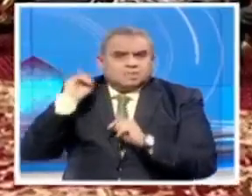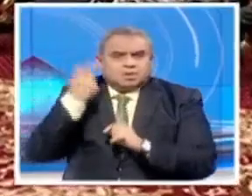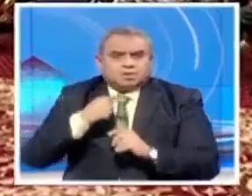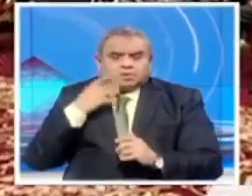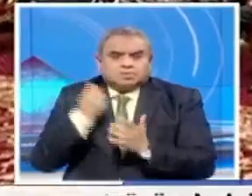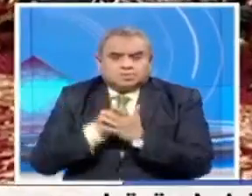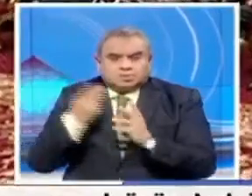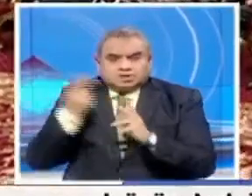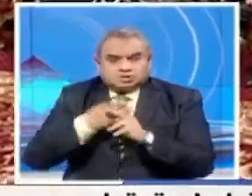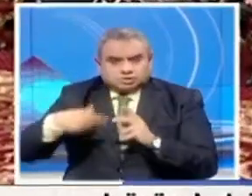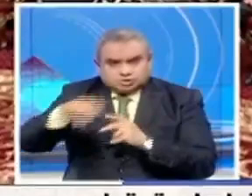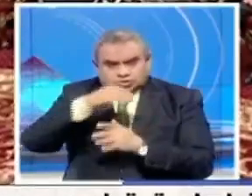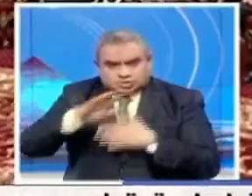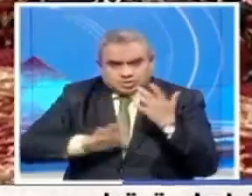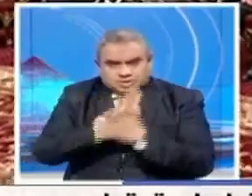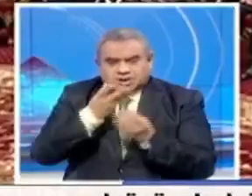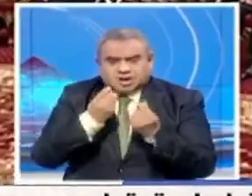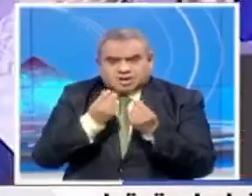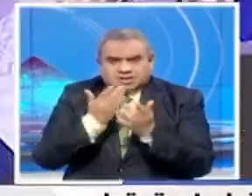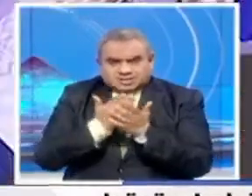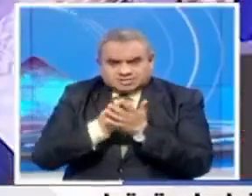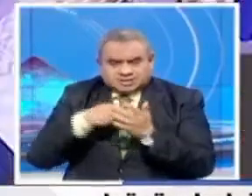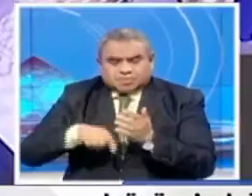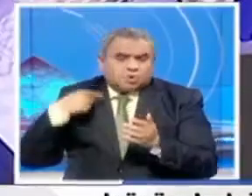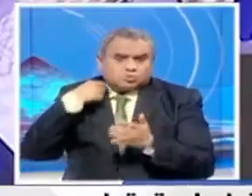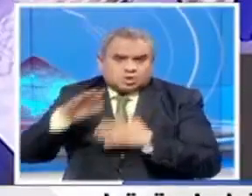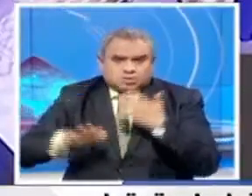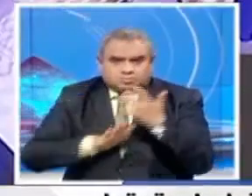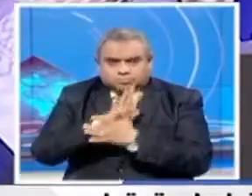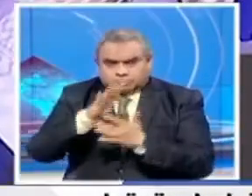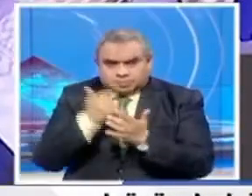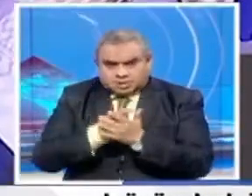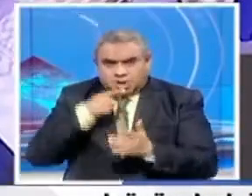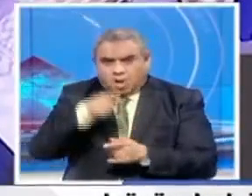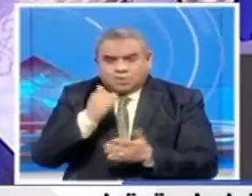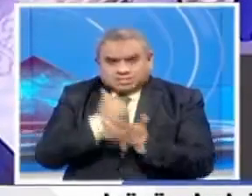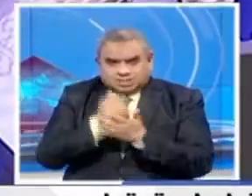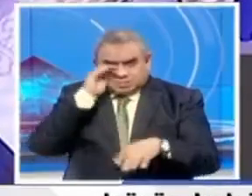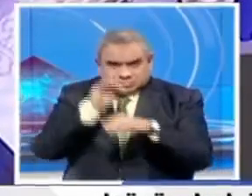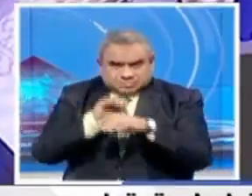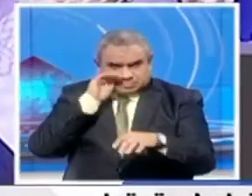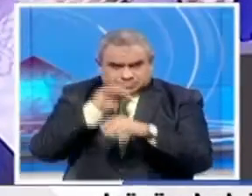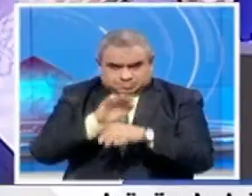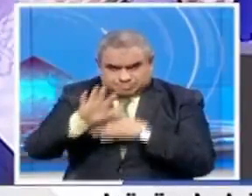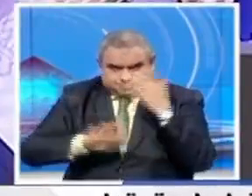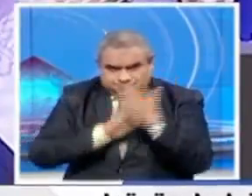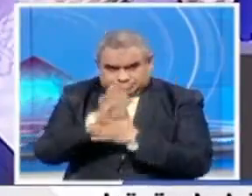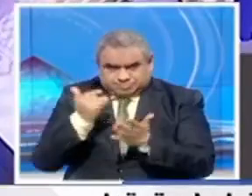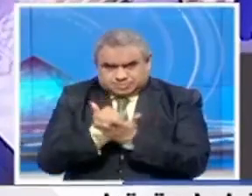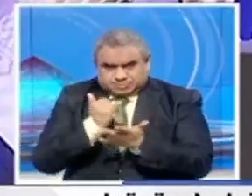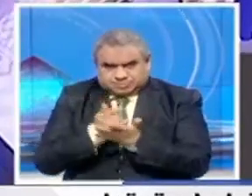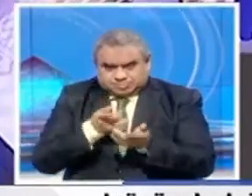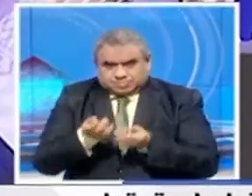كانت الناس هتتصور أن أزمة اقتصادية زي اللي إحنا بنمر بيها هو ده القياس الحقيقي للدولة